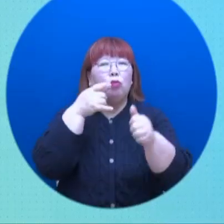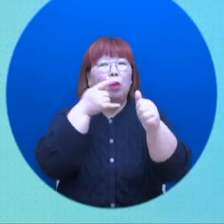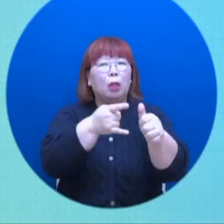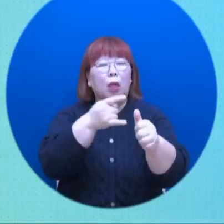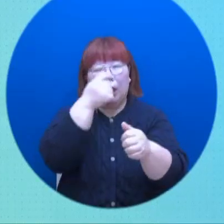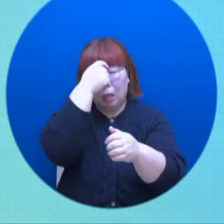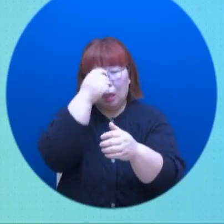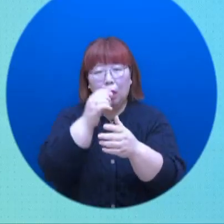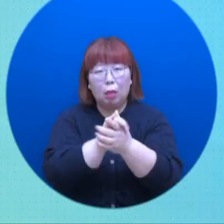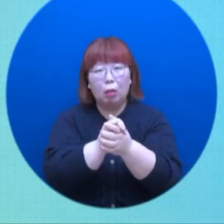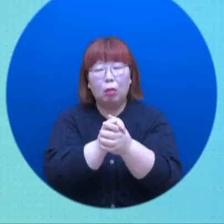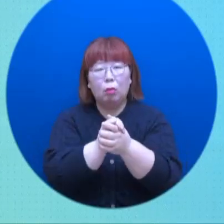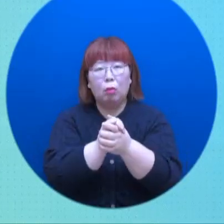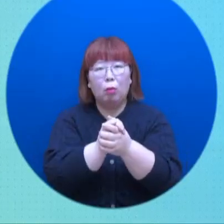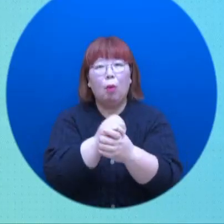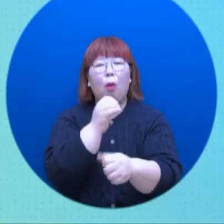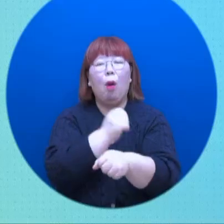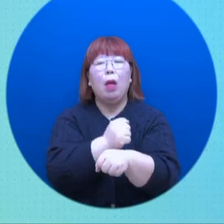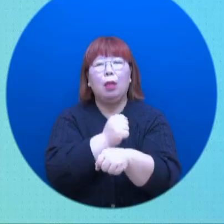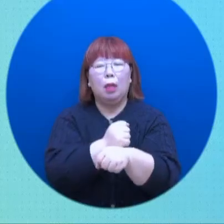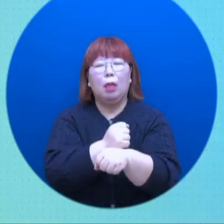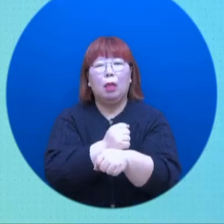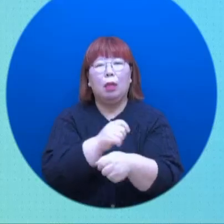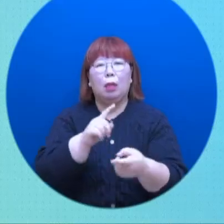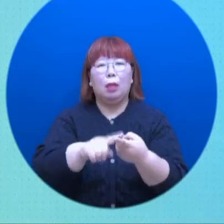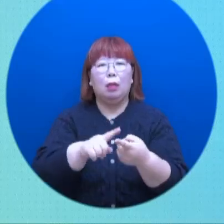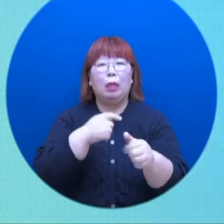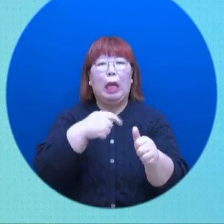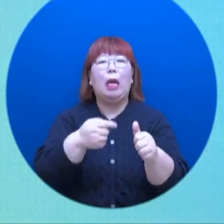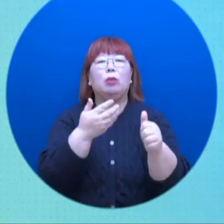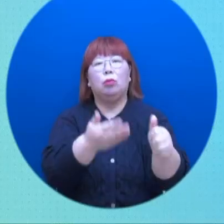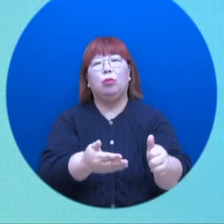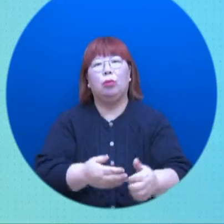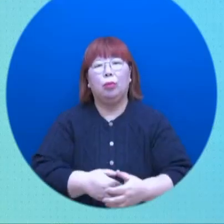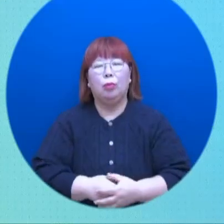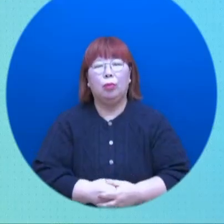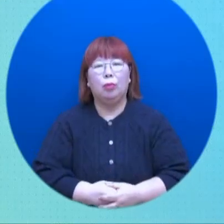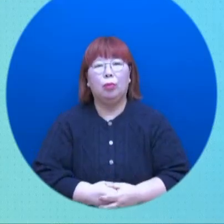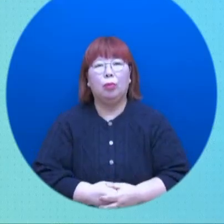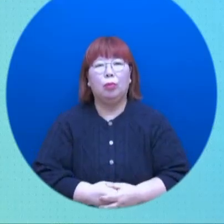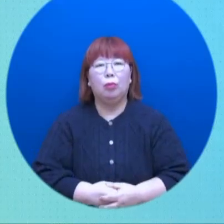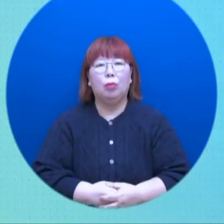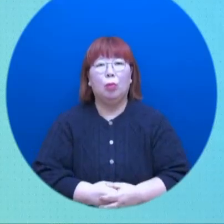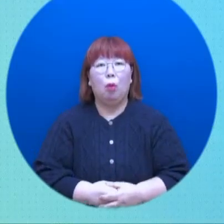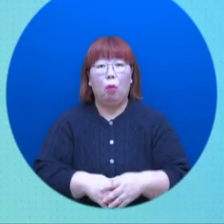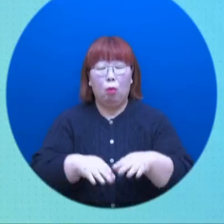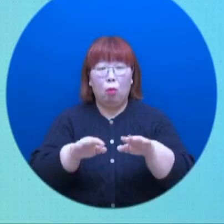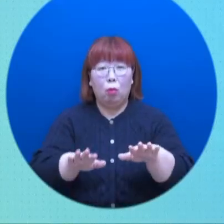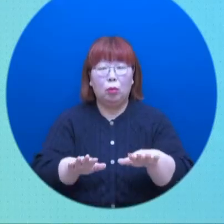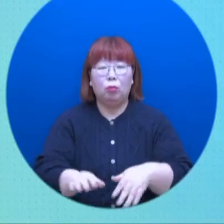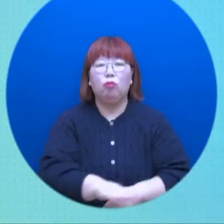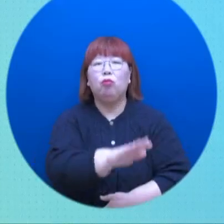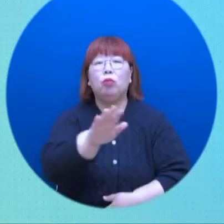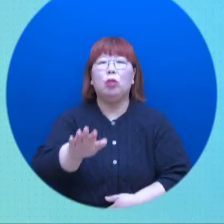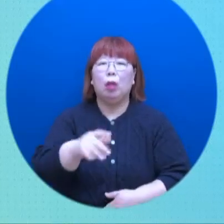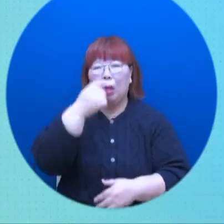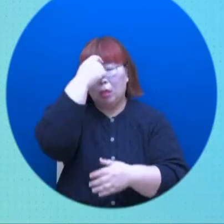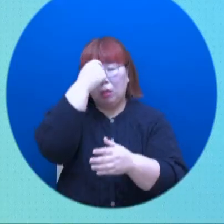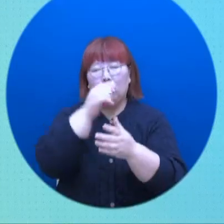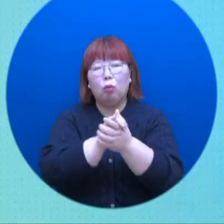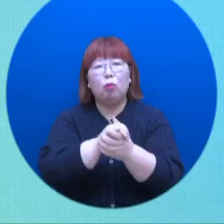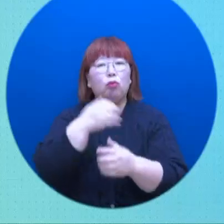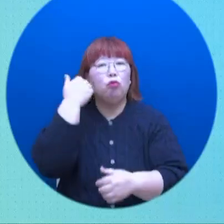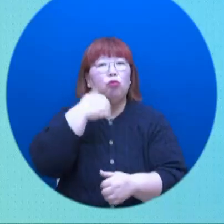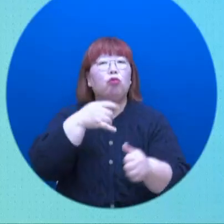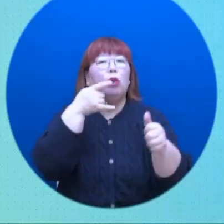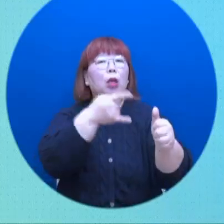우리가 누구에게 기도하느냐를 가르쳐주는 부분이에요. 오늘은 우리가 기도하는 대상은 누구인가